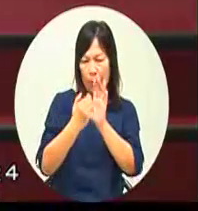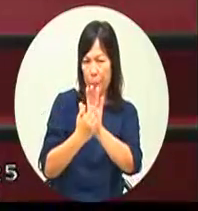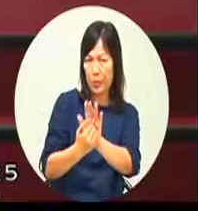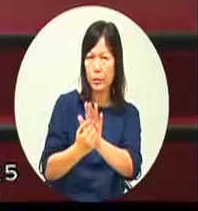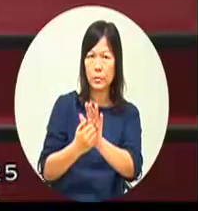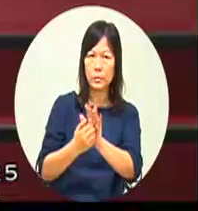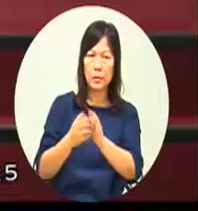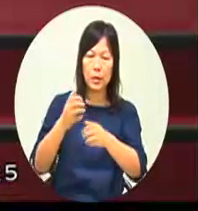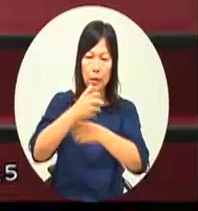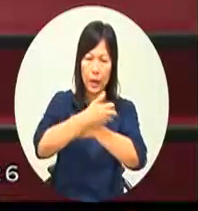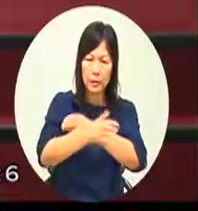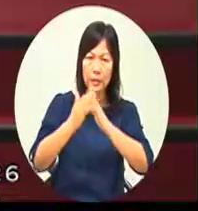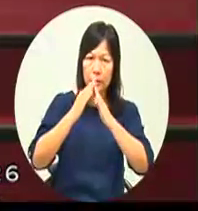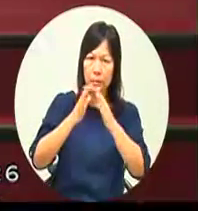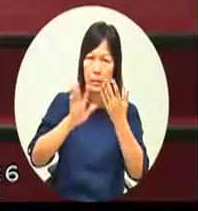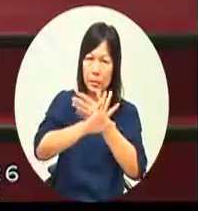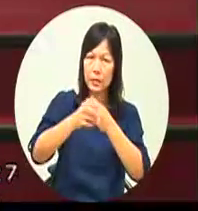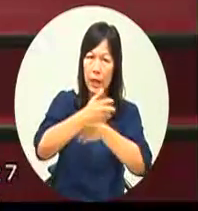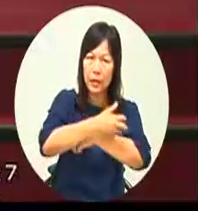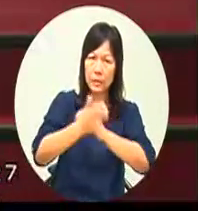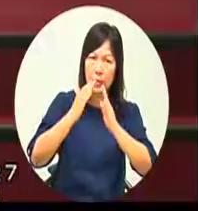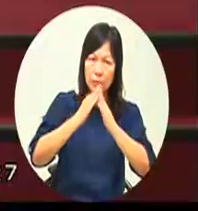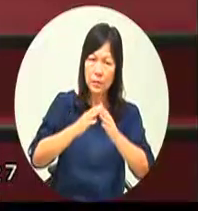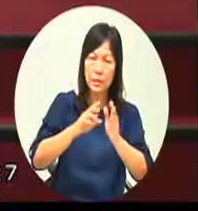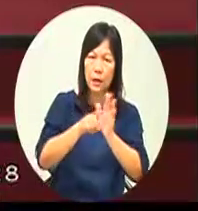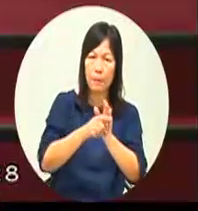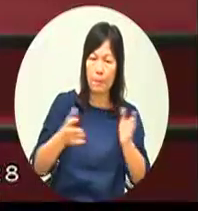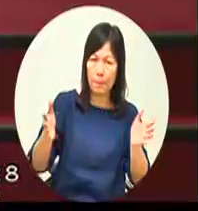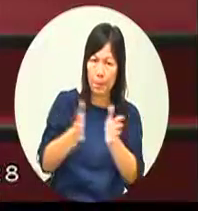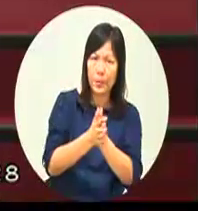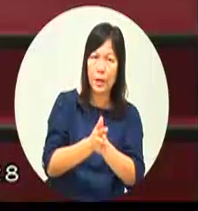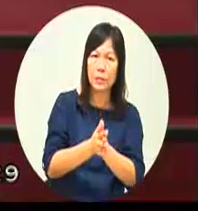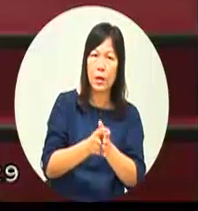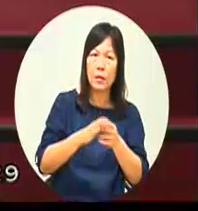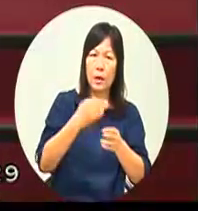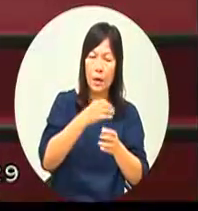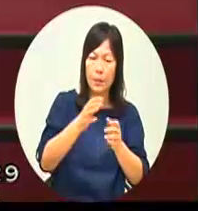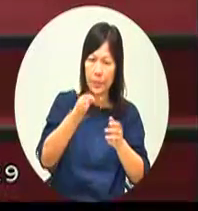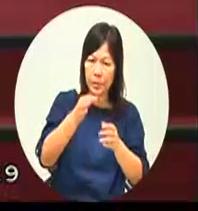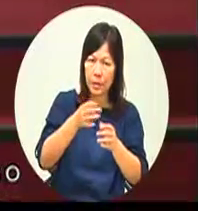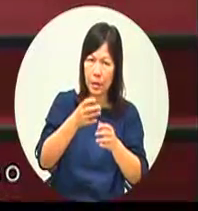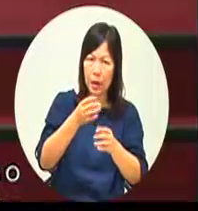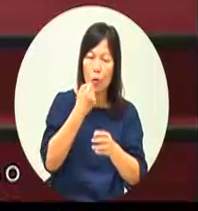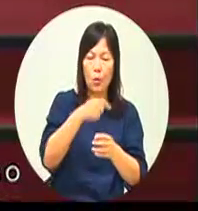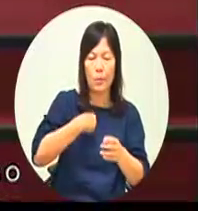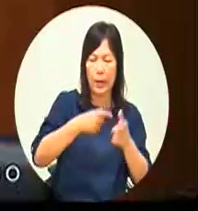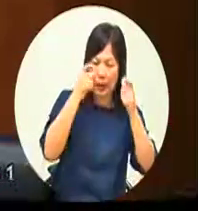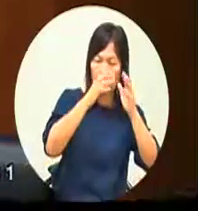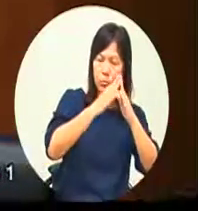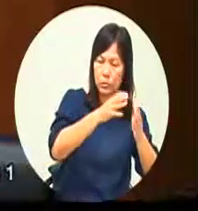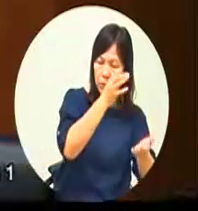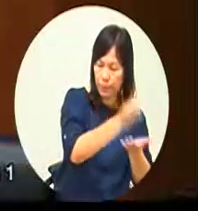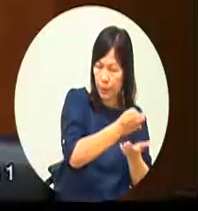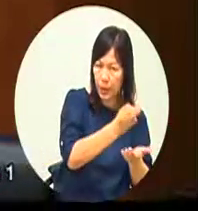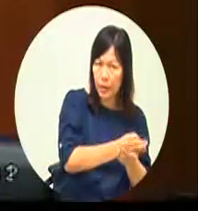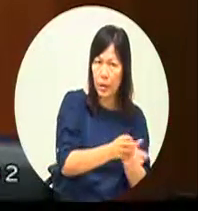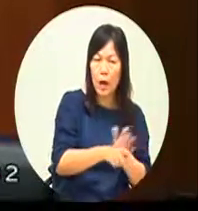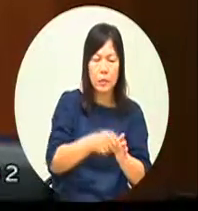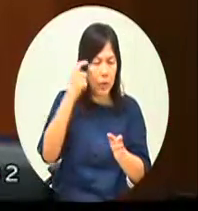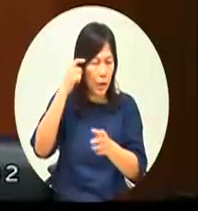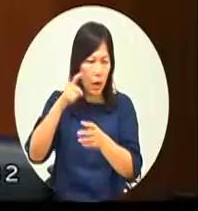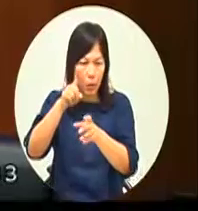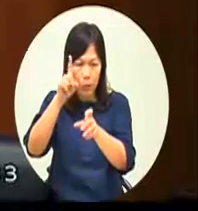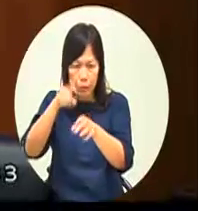圾因为跟其他的县市收费的标准来讲我们算便宜的，所以他们会想赚这个利